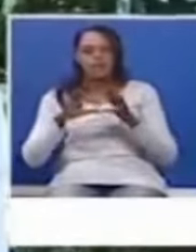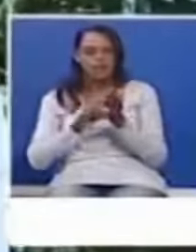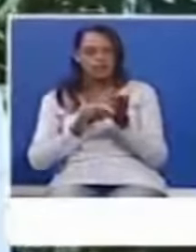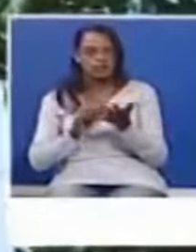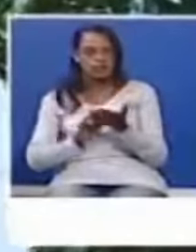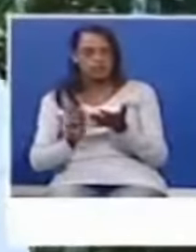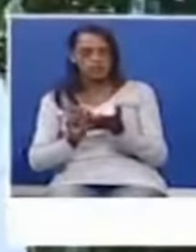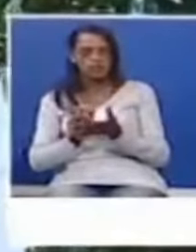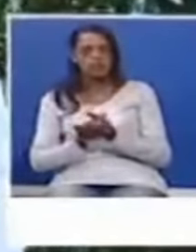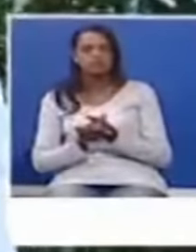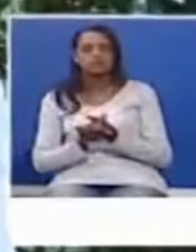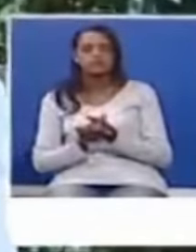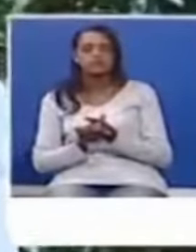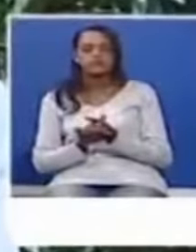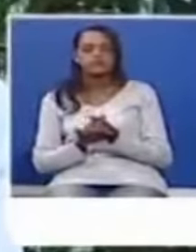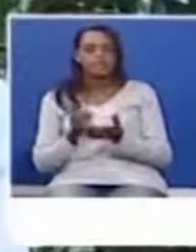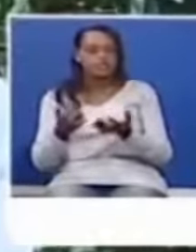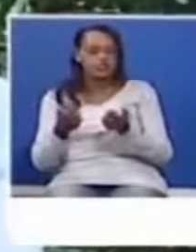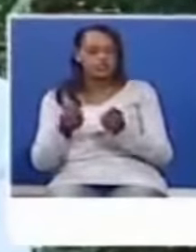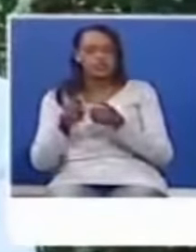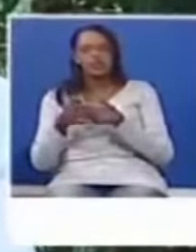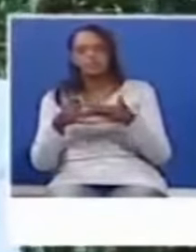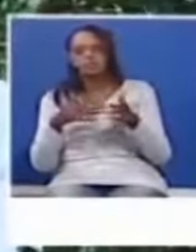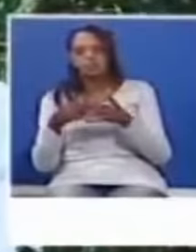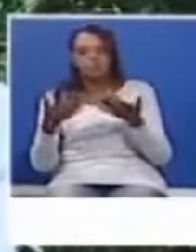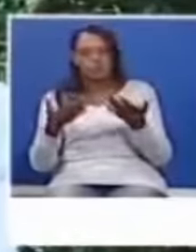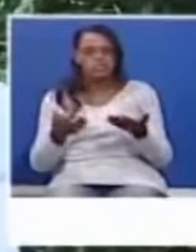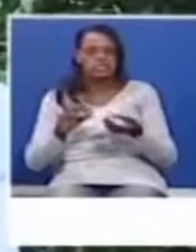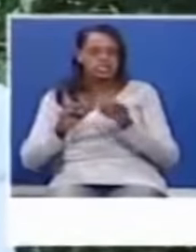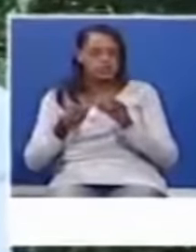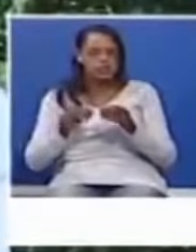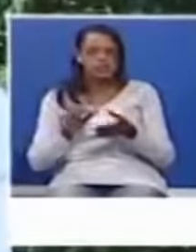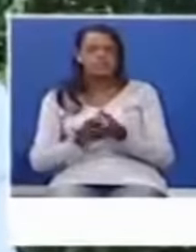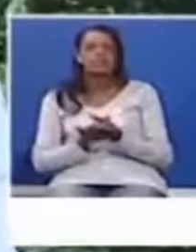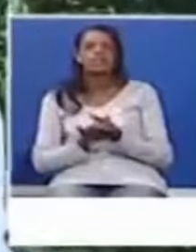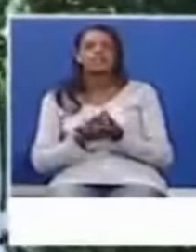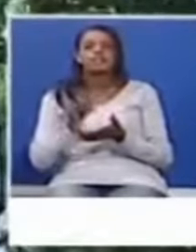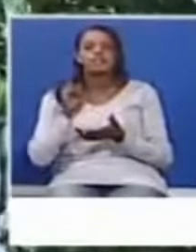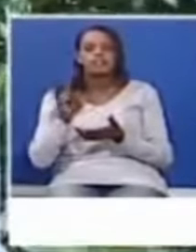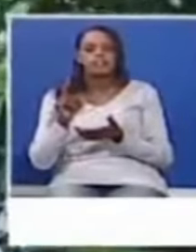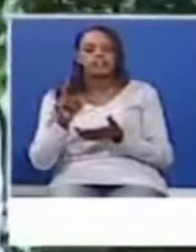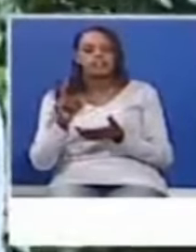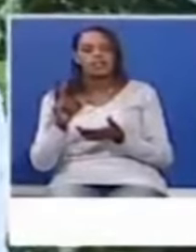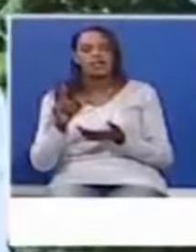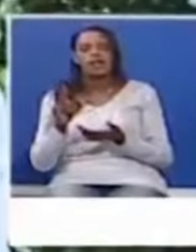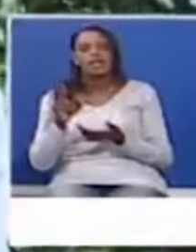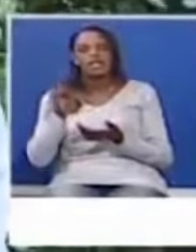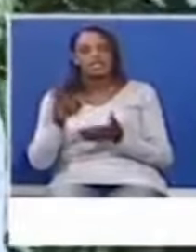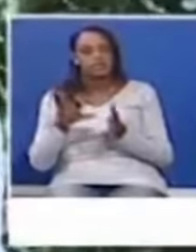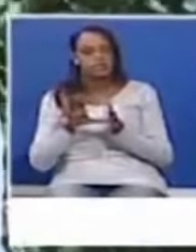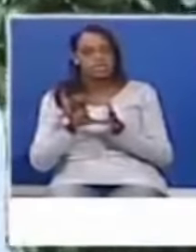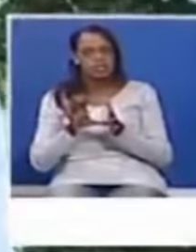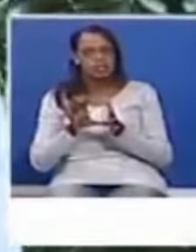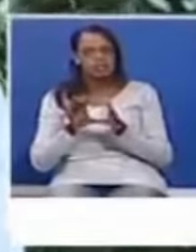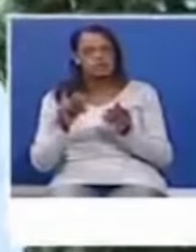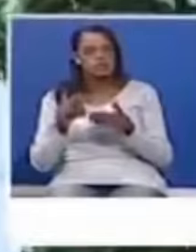ብዝፈረማሉ ተቐቢለንኦ ኣብ ግብሪ ንኽውዕል እውን ተሰማሚዐን ብክልተ መስከረም